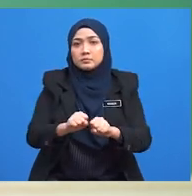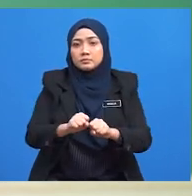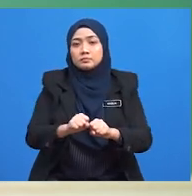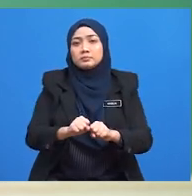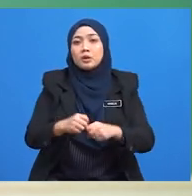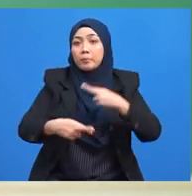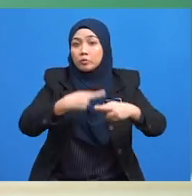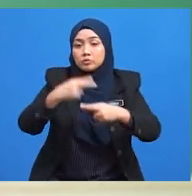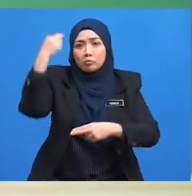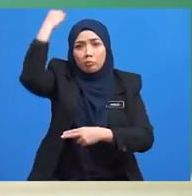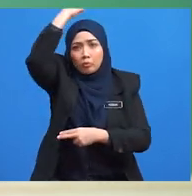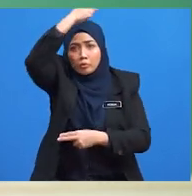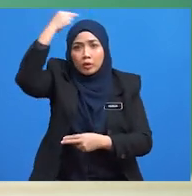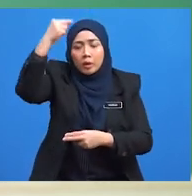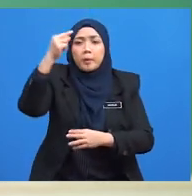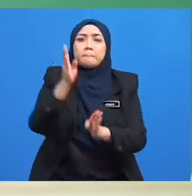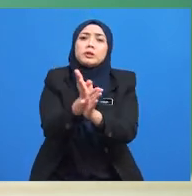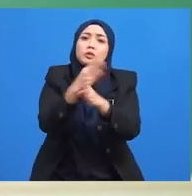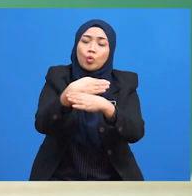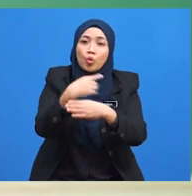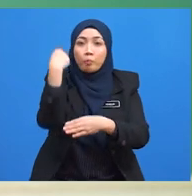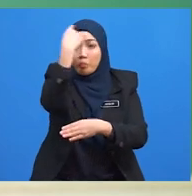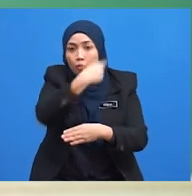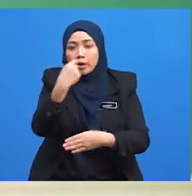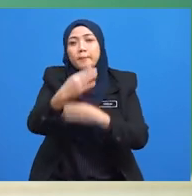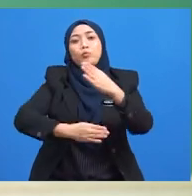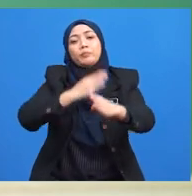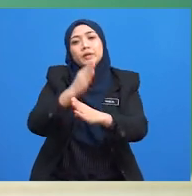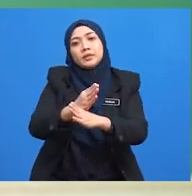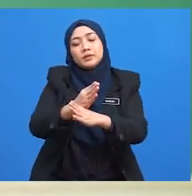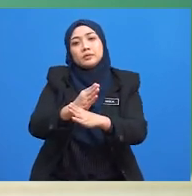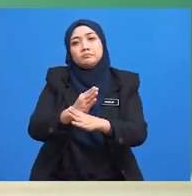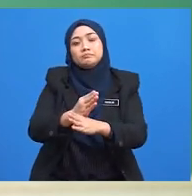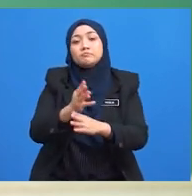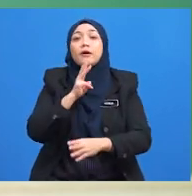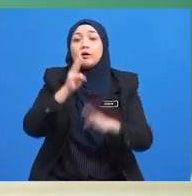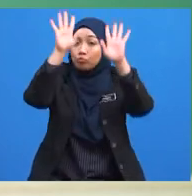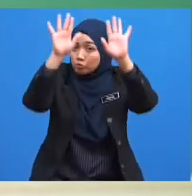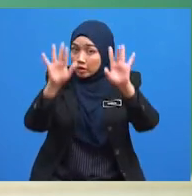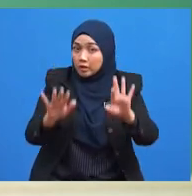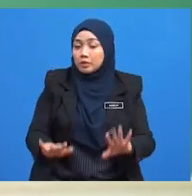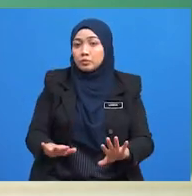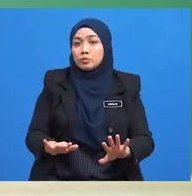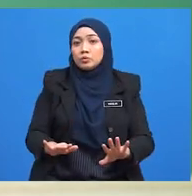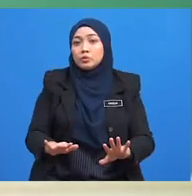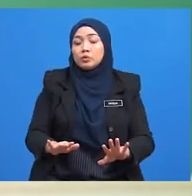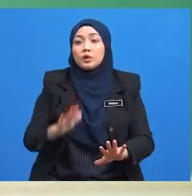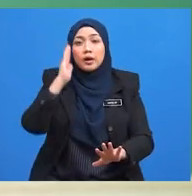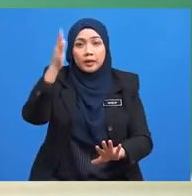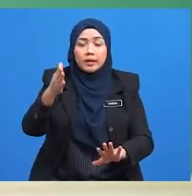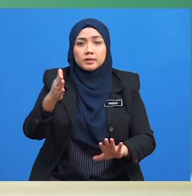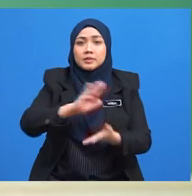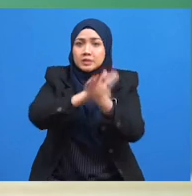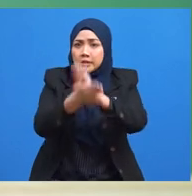dan pengukiran bentuk muka bumi. Air hujan yang turun akan menyebabkan berlakunya proses hakisan